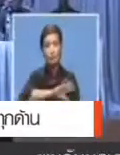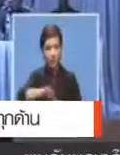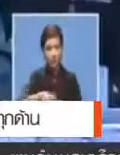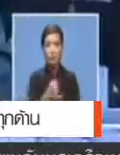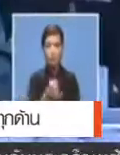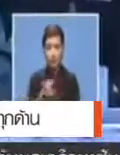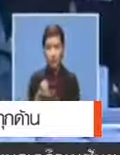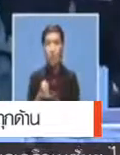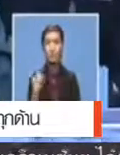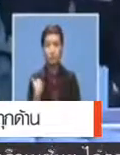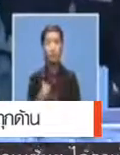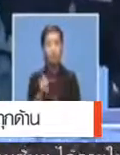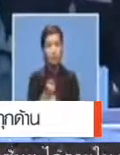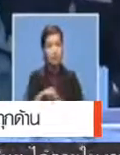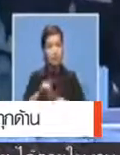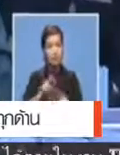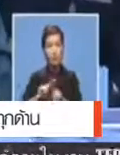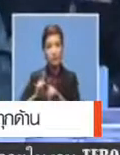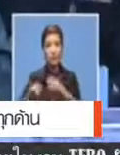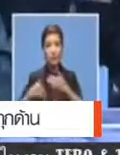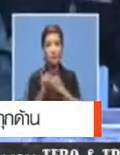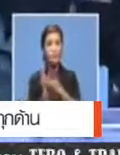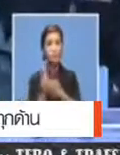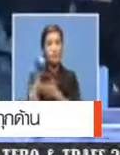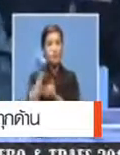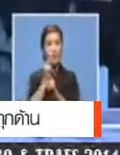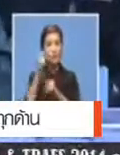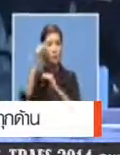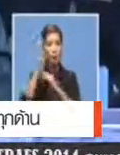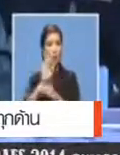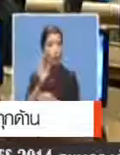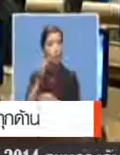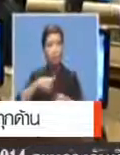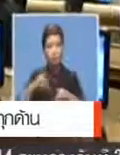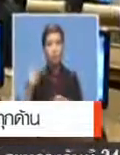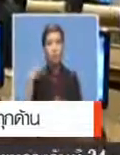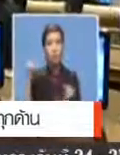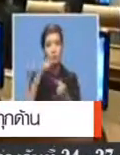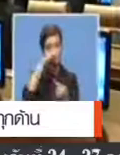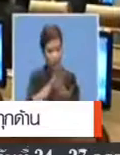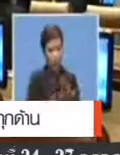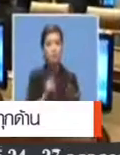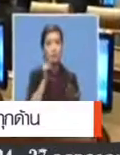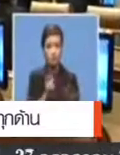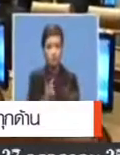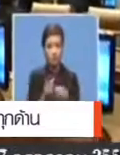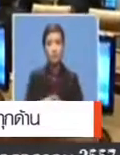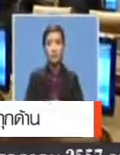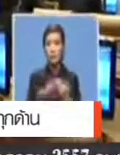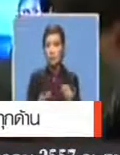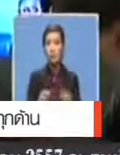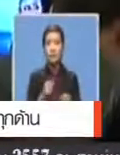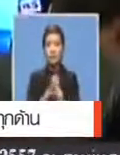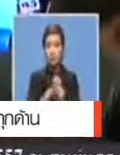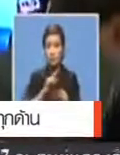ถแมพระยะที่2นะครับก็คือจะมีการจัดการทั้งเรื่องอาชญากรรมการปราบปรามผู้มีอิทธิพลนะครับการจัดระเบียบสัง